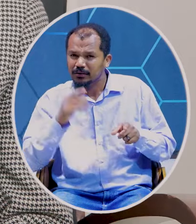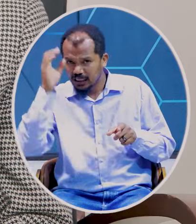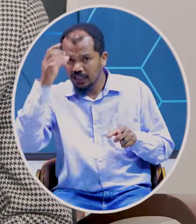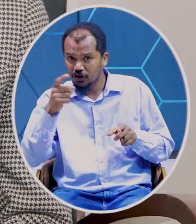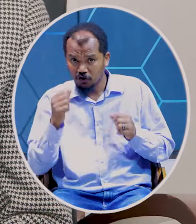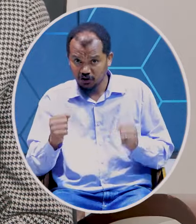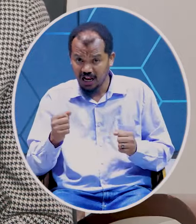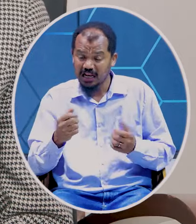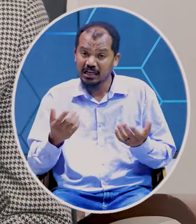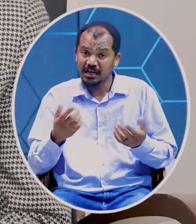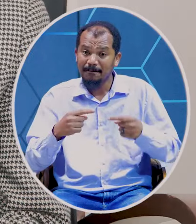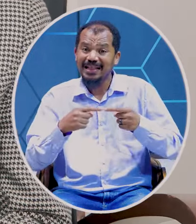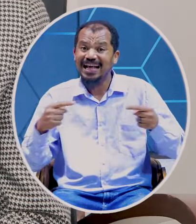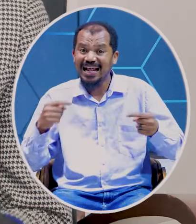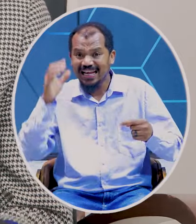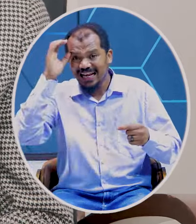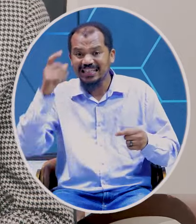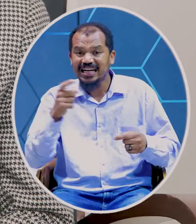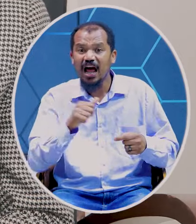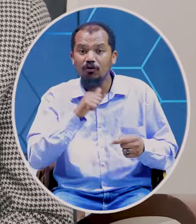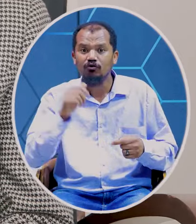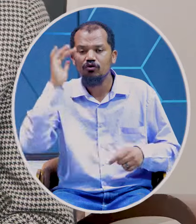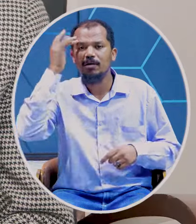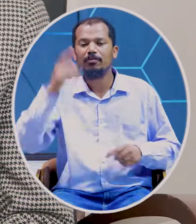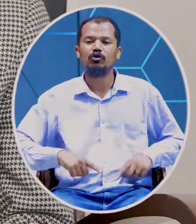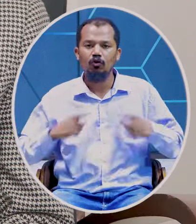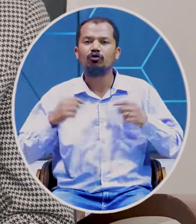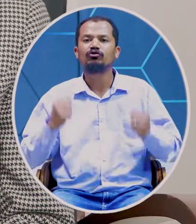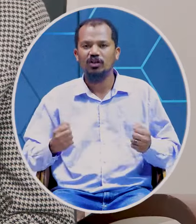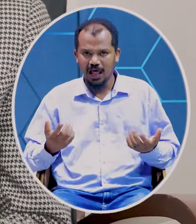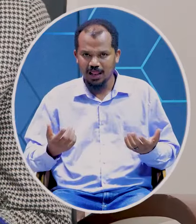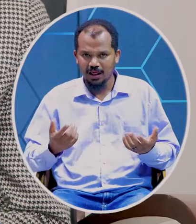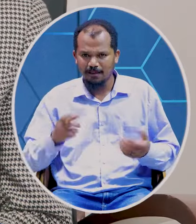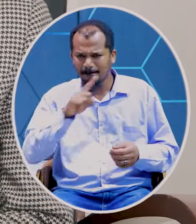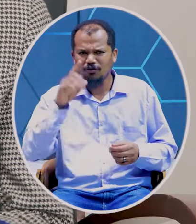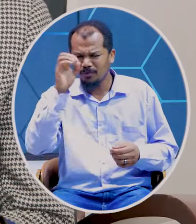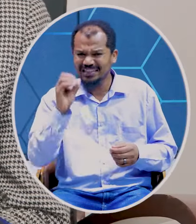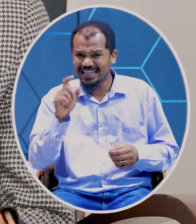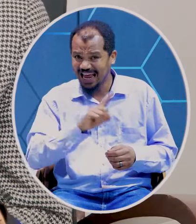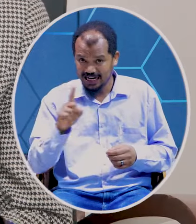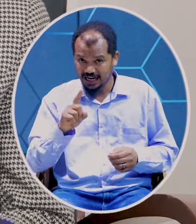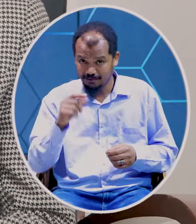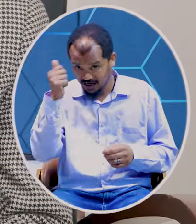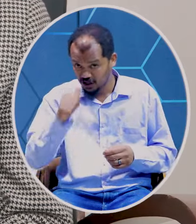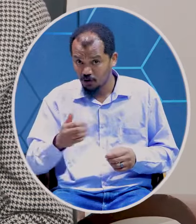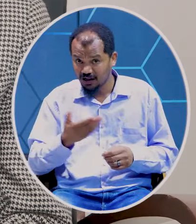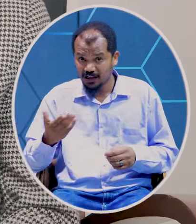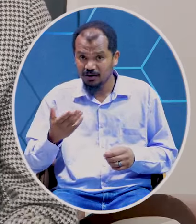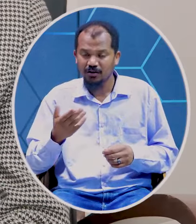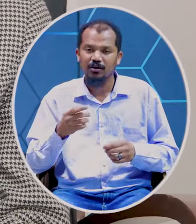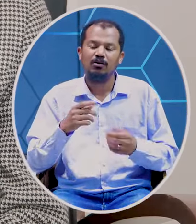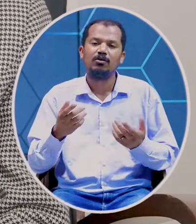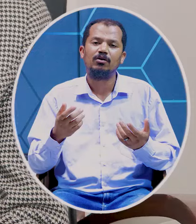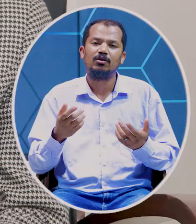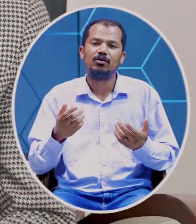ከሆነ በተለይ እንደውም በተቃራኒ ነው። ካንሰር ያልሆነው ህመም ሊኖረው ይችላል። ያ ማለት ያው 100% አይደለም ማንኛውም ነገር።